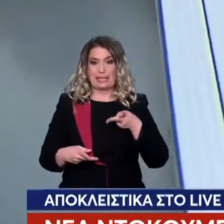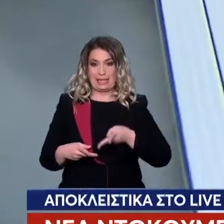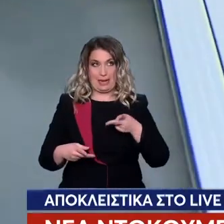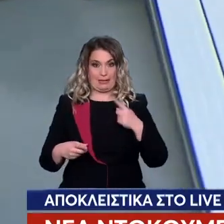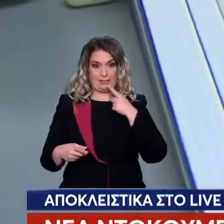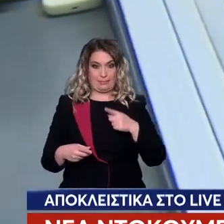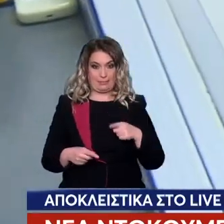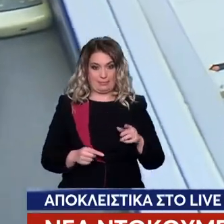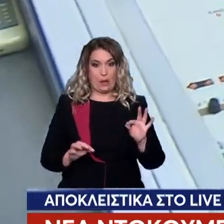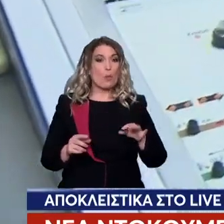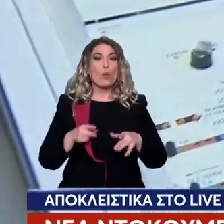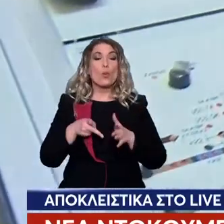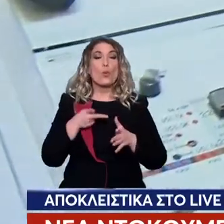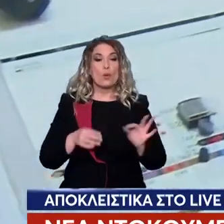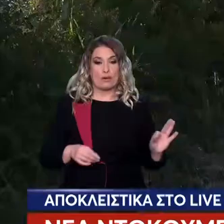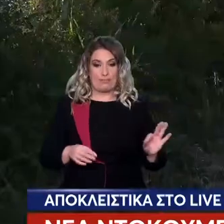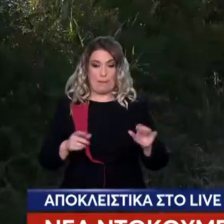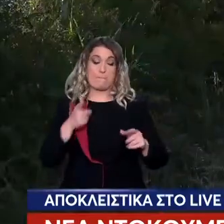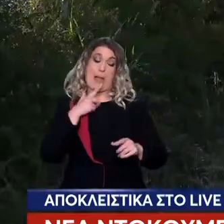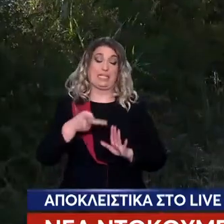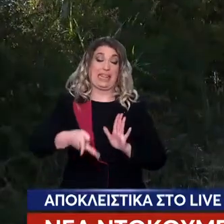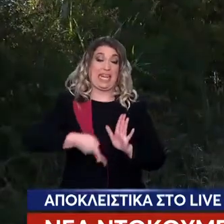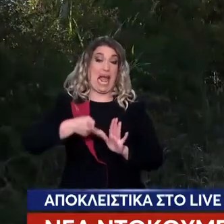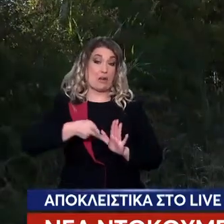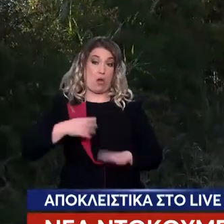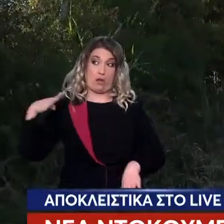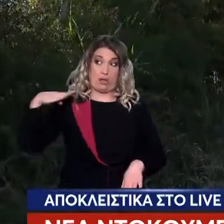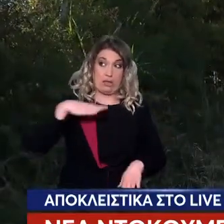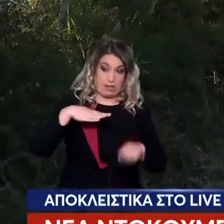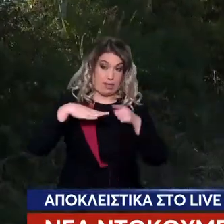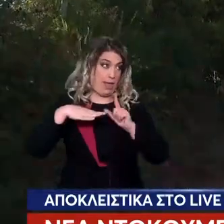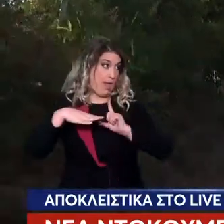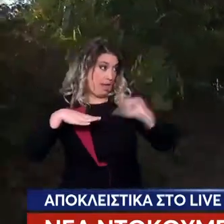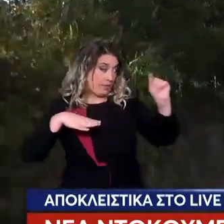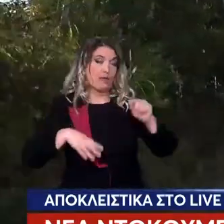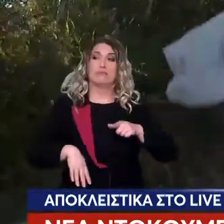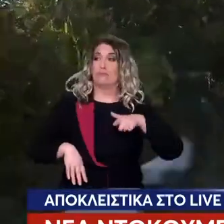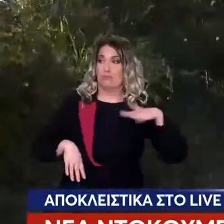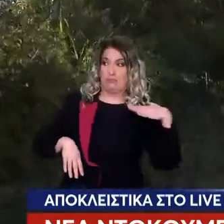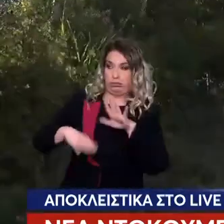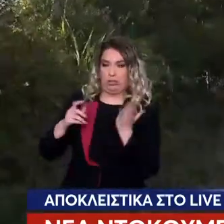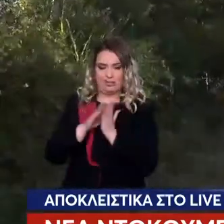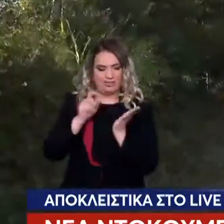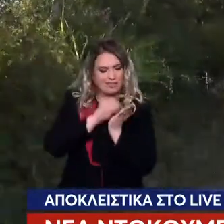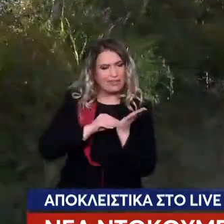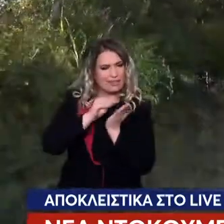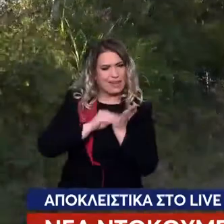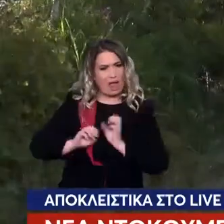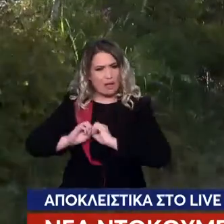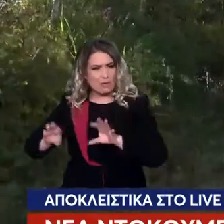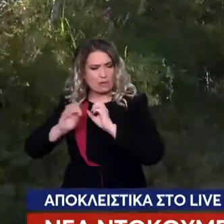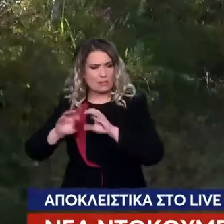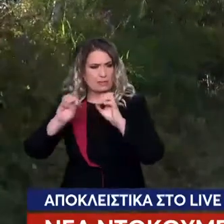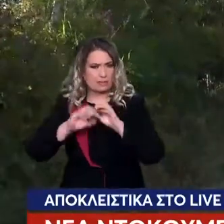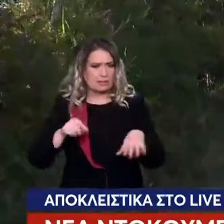συμπληρώνει την ίδια στιγμή το βιβλίο συμβάντων αυτό όπως προκύπτει δεν συνέβει λίγες ώρες πριν το δυστύχημα ο σταθμάρχης βάρδιας ακούγεται να